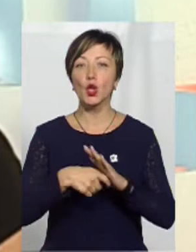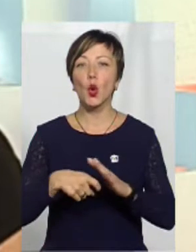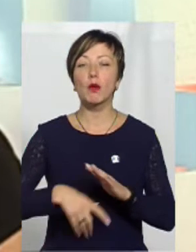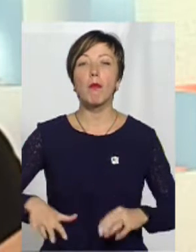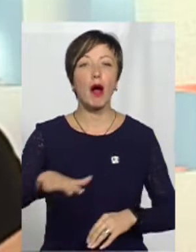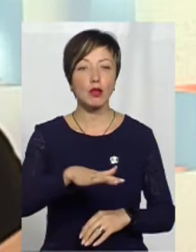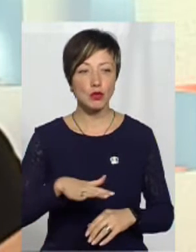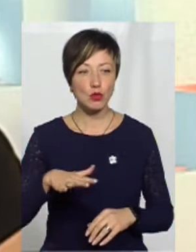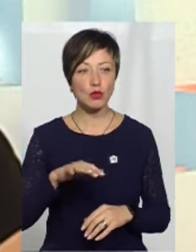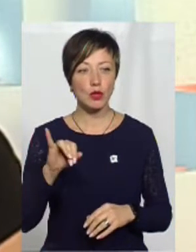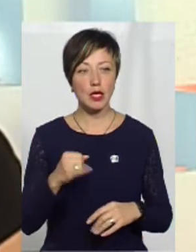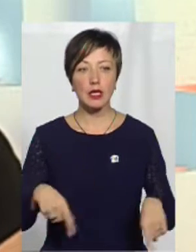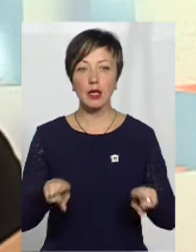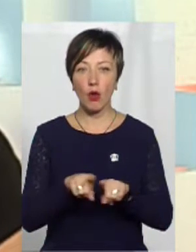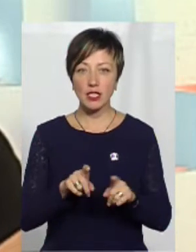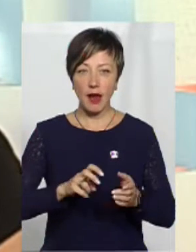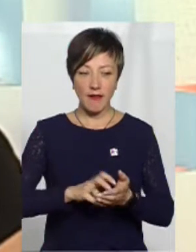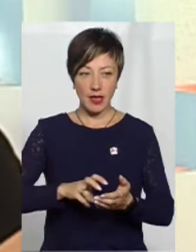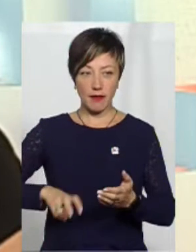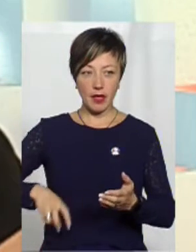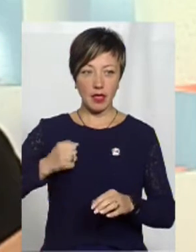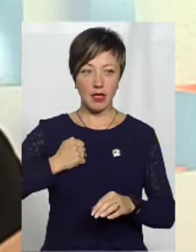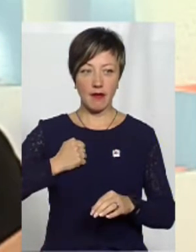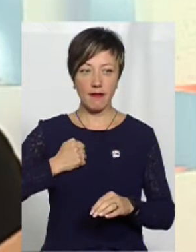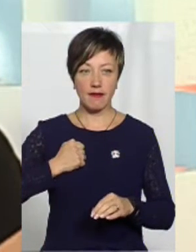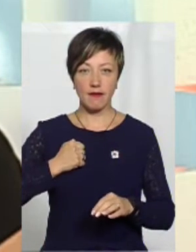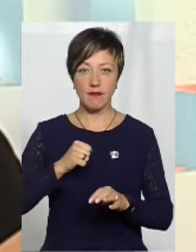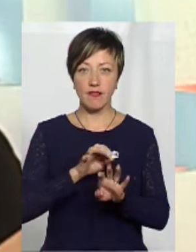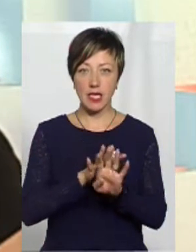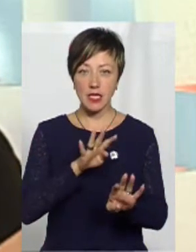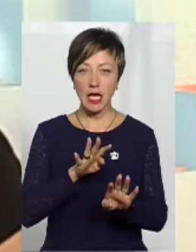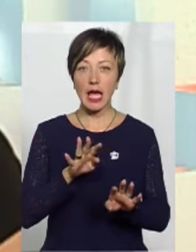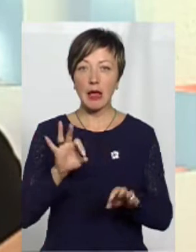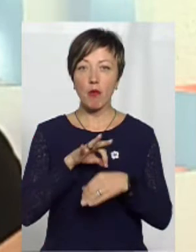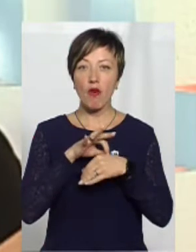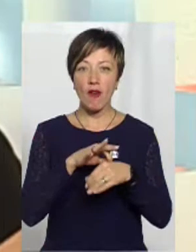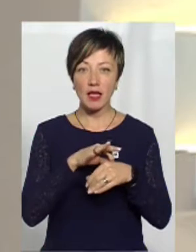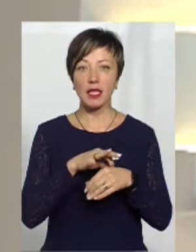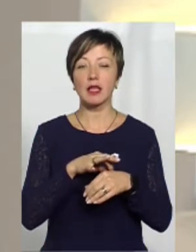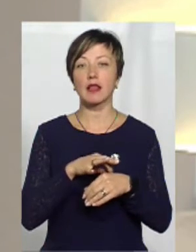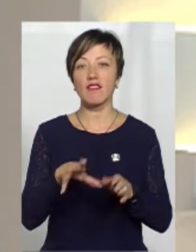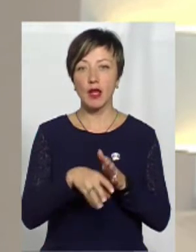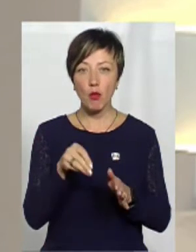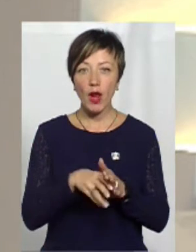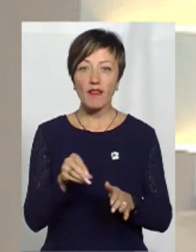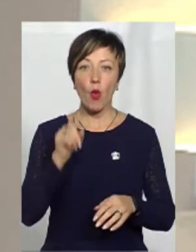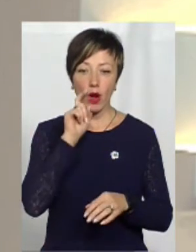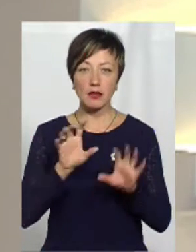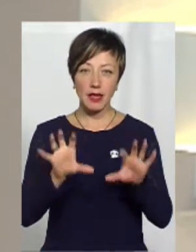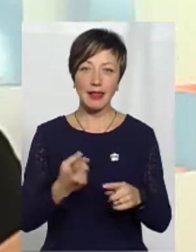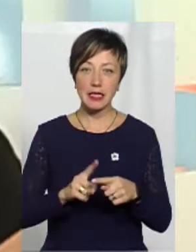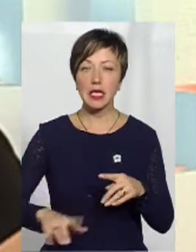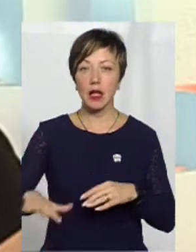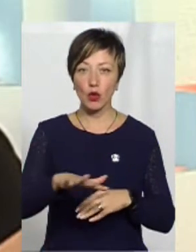Донбасу, і також відведення військ і проведення виборів на за нібито українським законодавством на цій території. От, власне, це